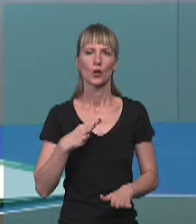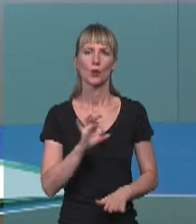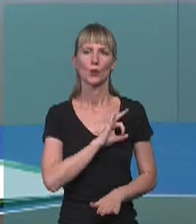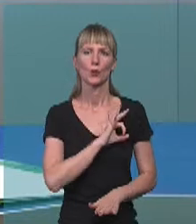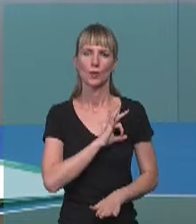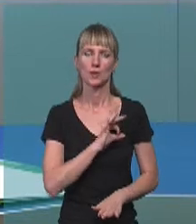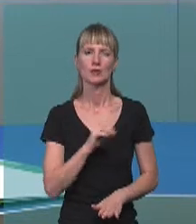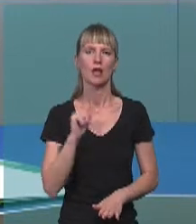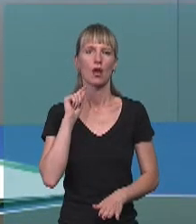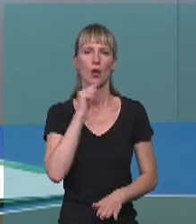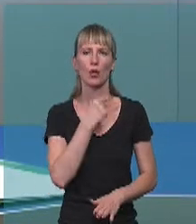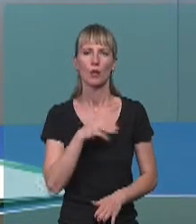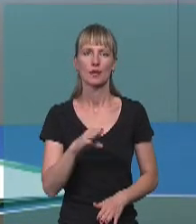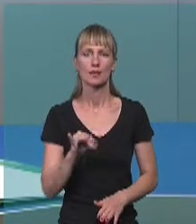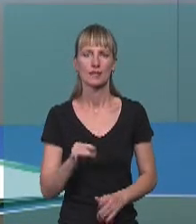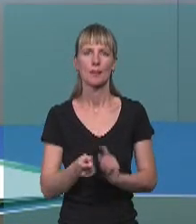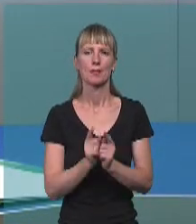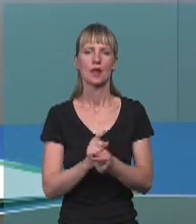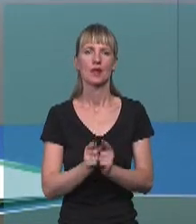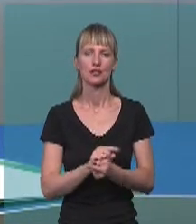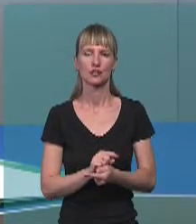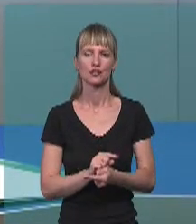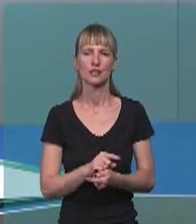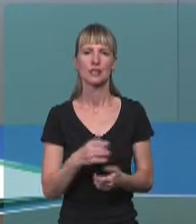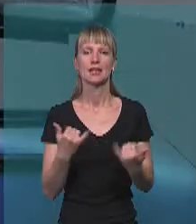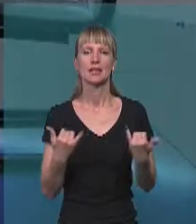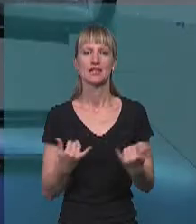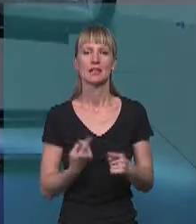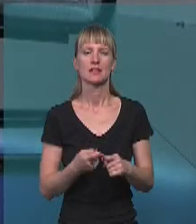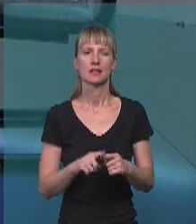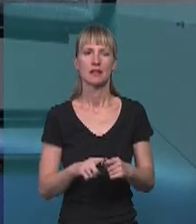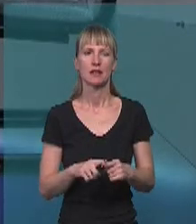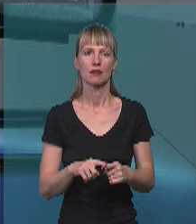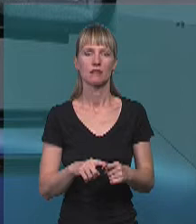юристи, економісти, перекладачі, зараз це